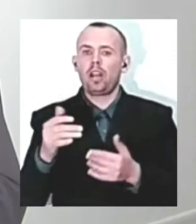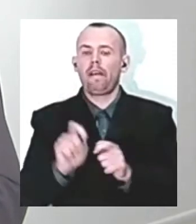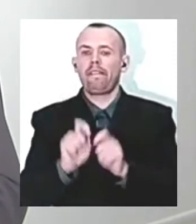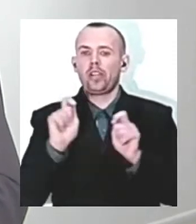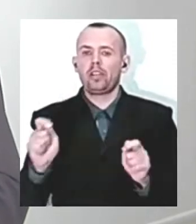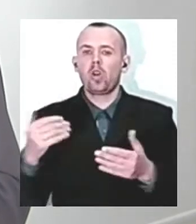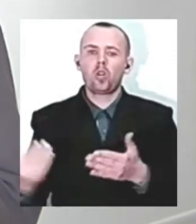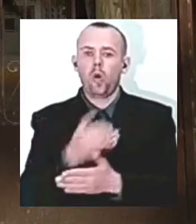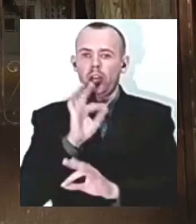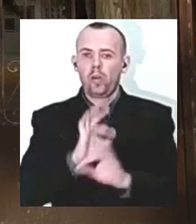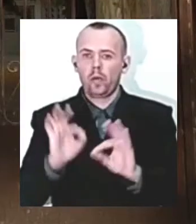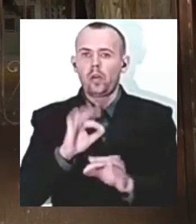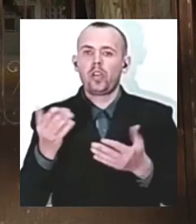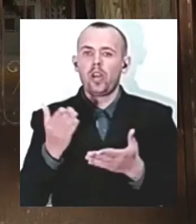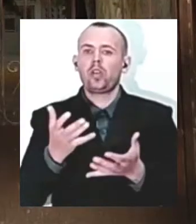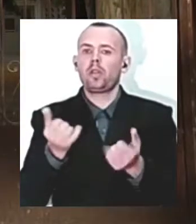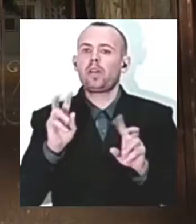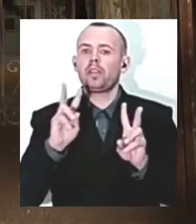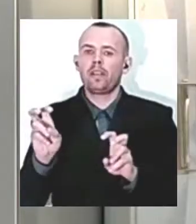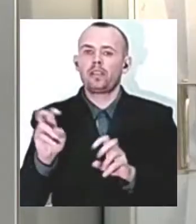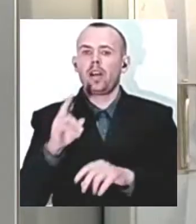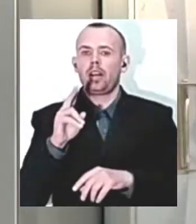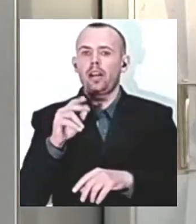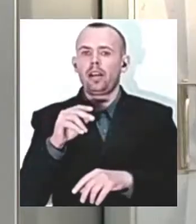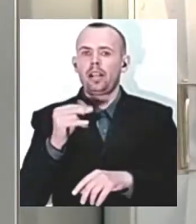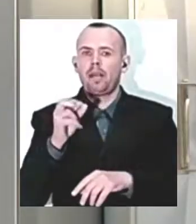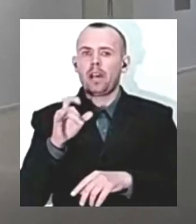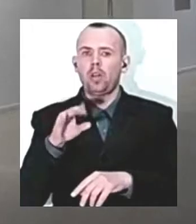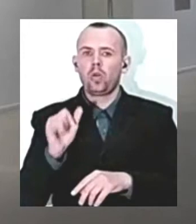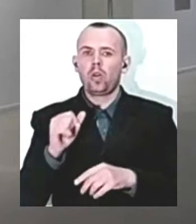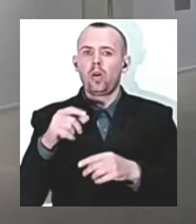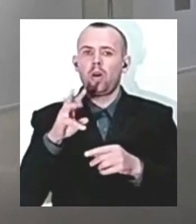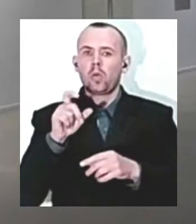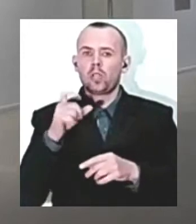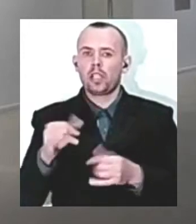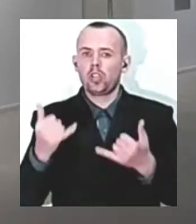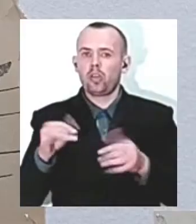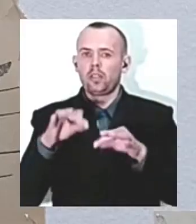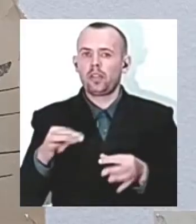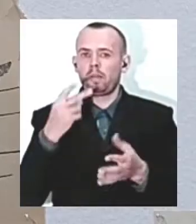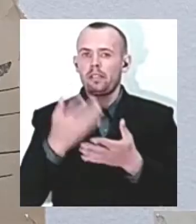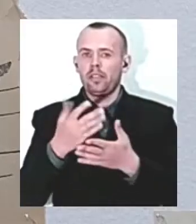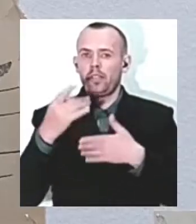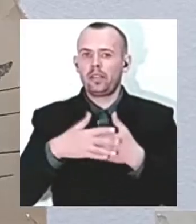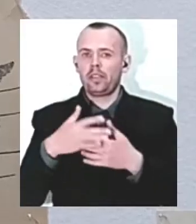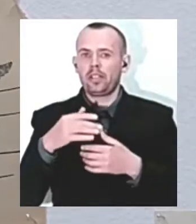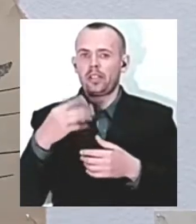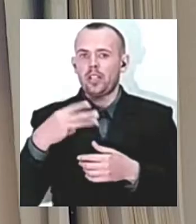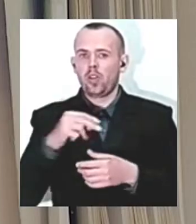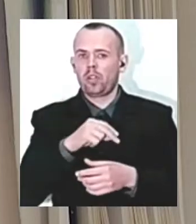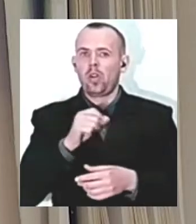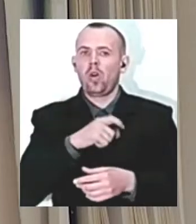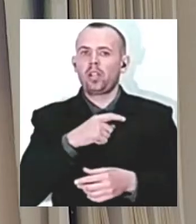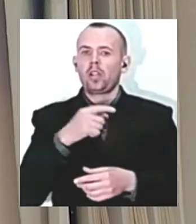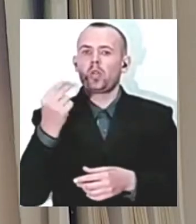отримав назву «Кібература». У музеї сучасного мистецтва представлені близько 30 робіт одеської художниці Ірини Озарінської, яка